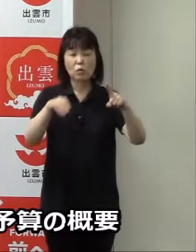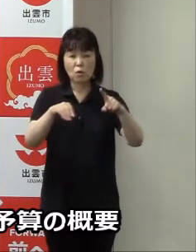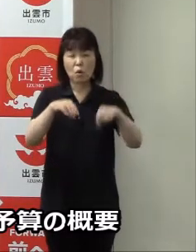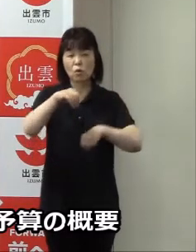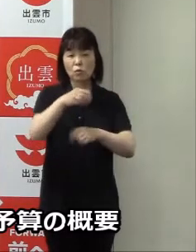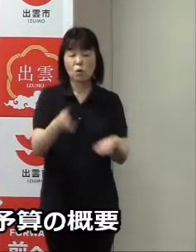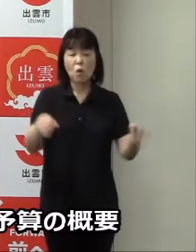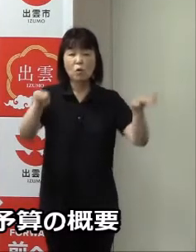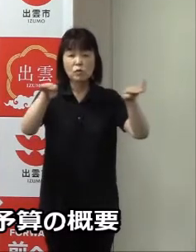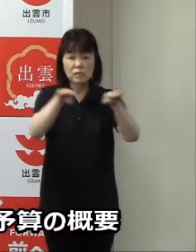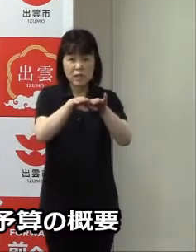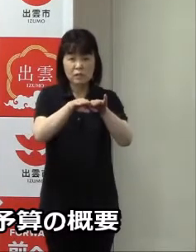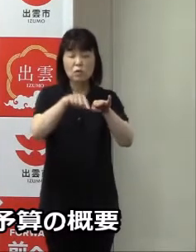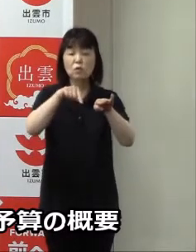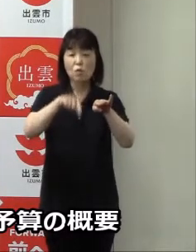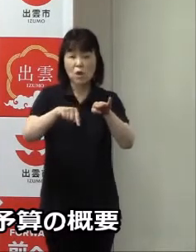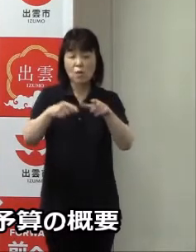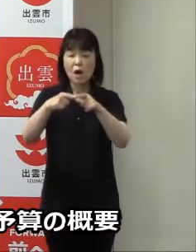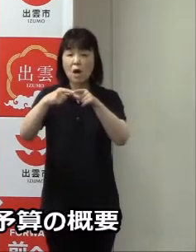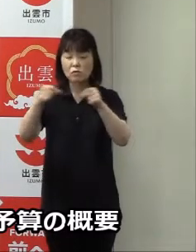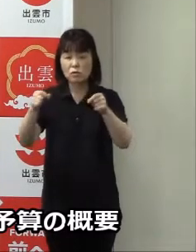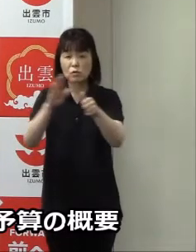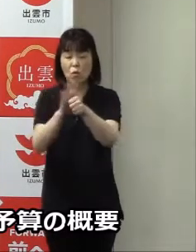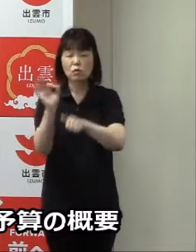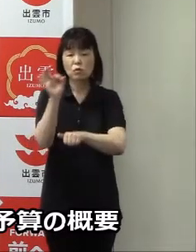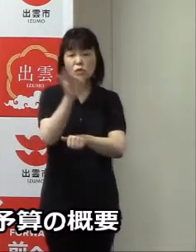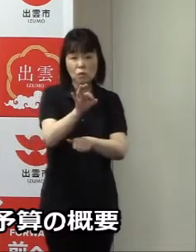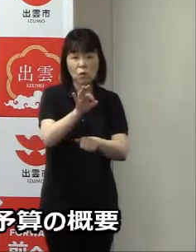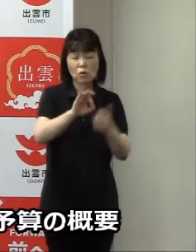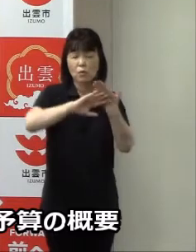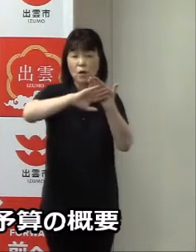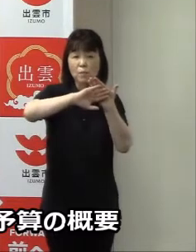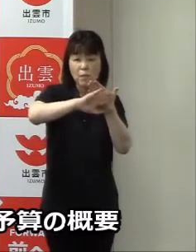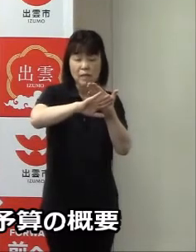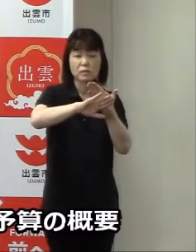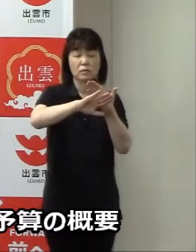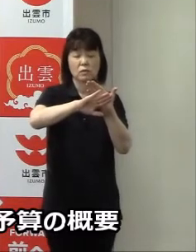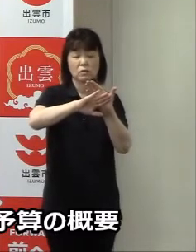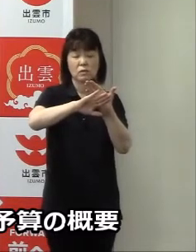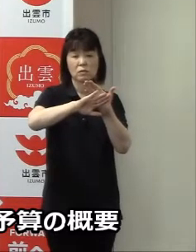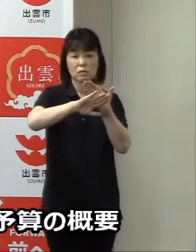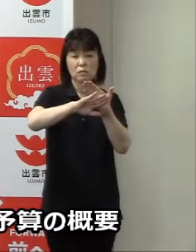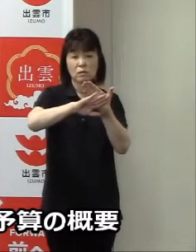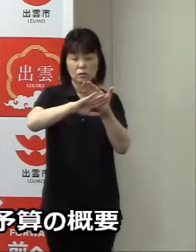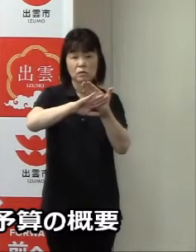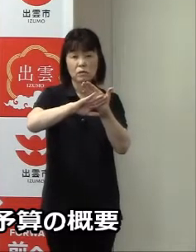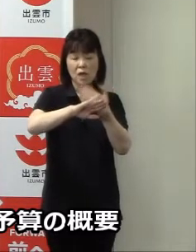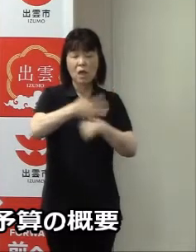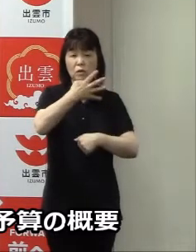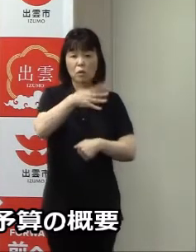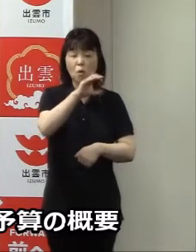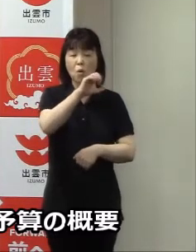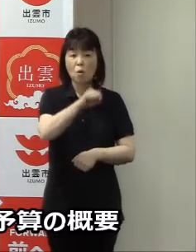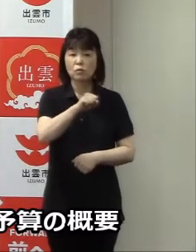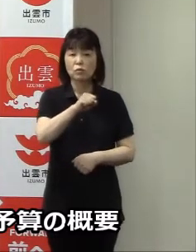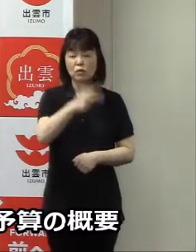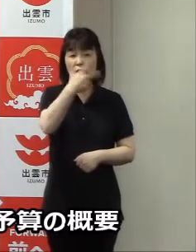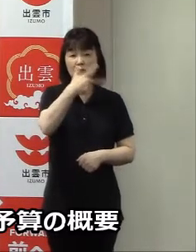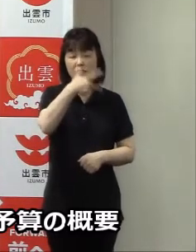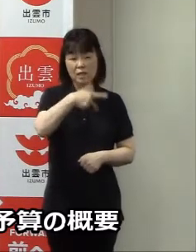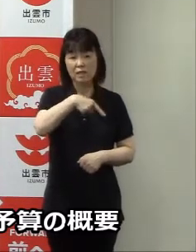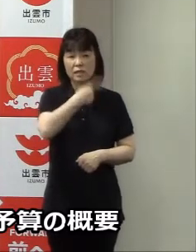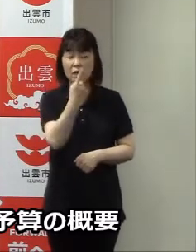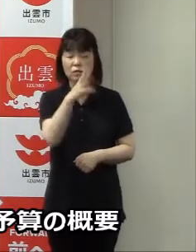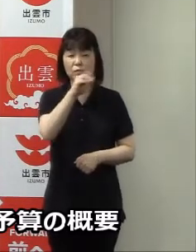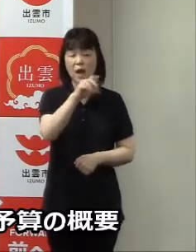ほどの国の補助事業等々から、外れるというかそういうものが、4億7100万